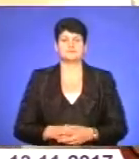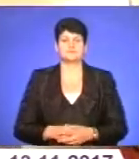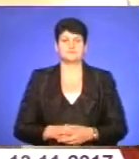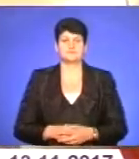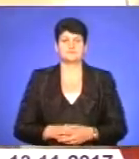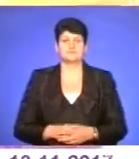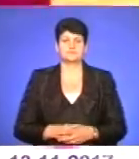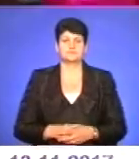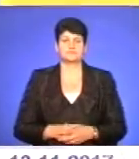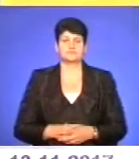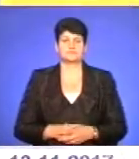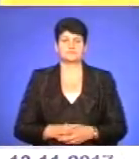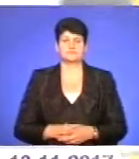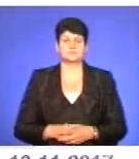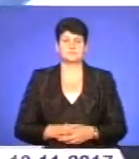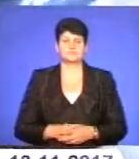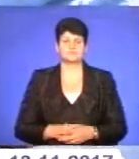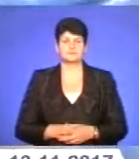ТТБ.